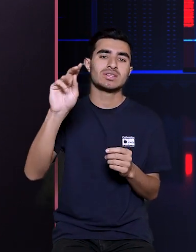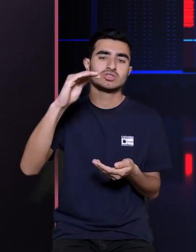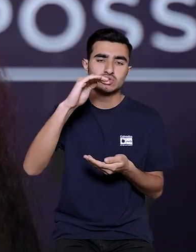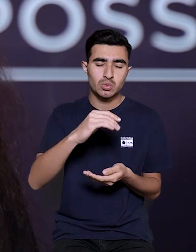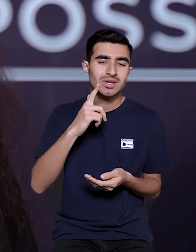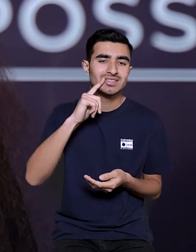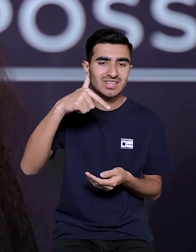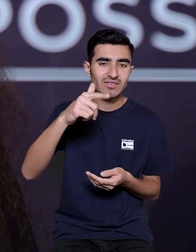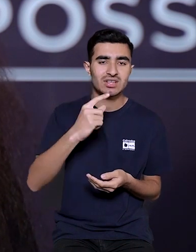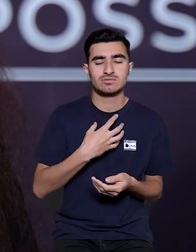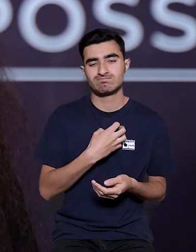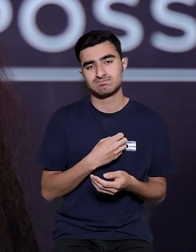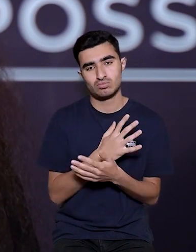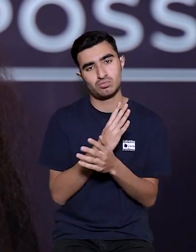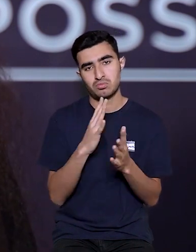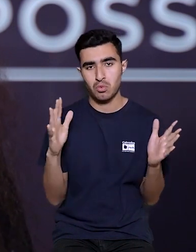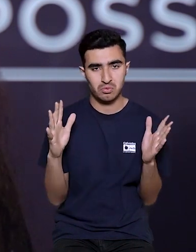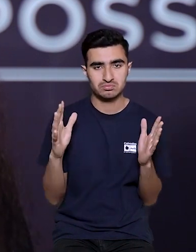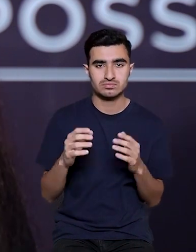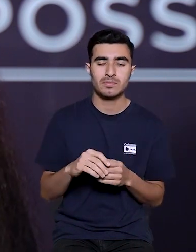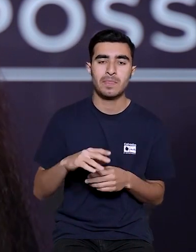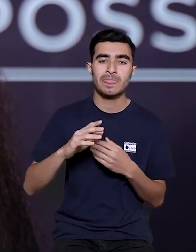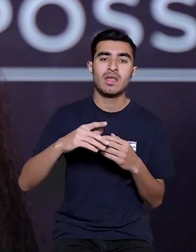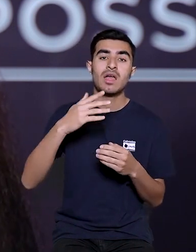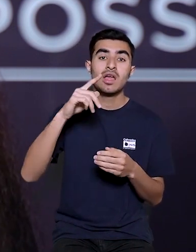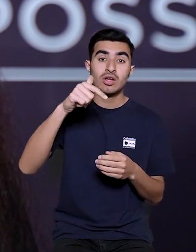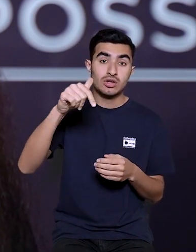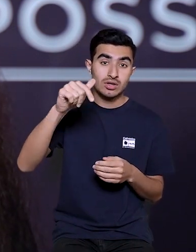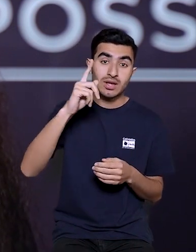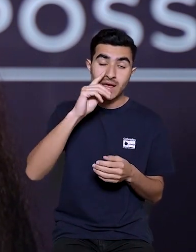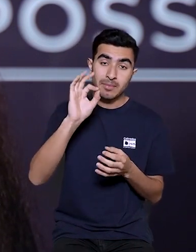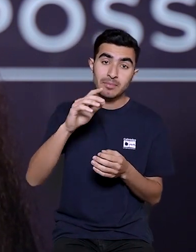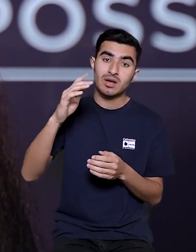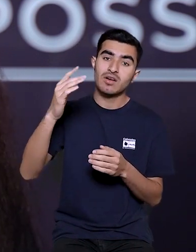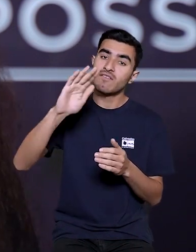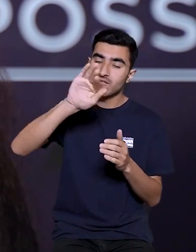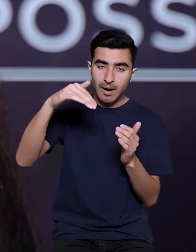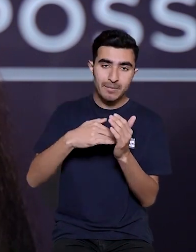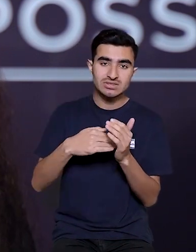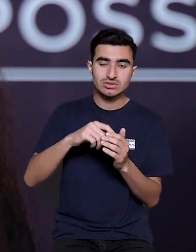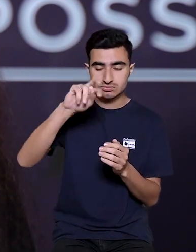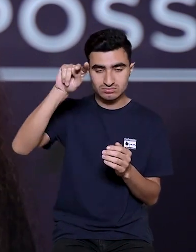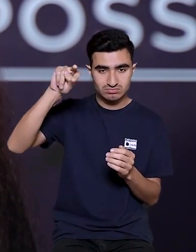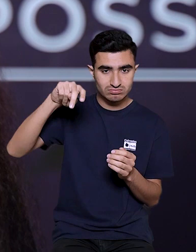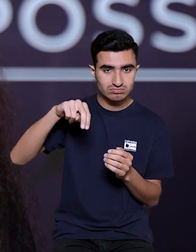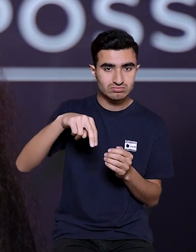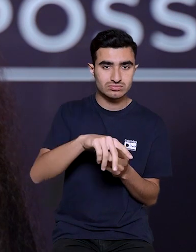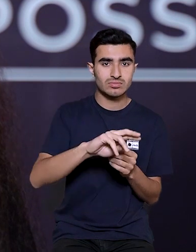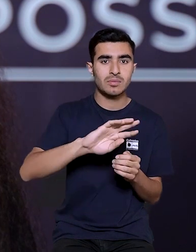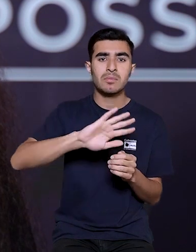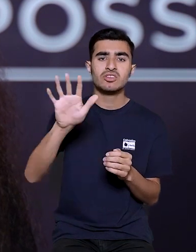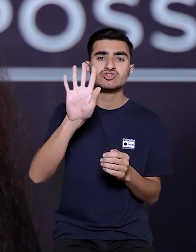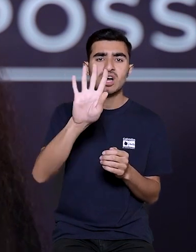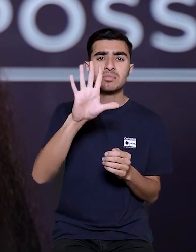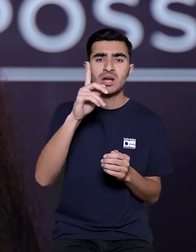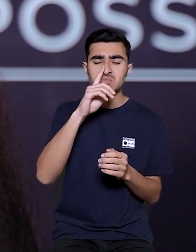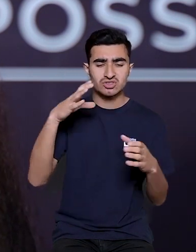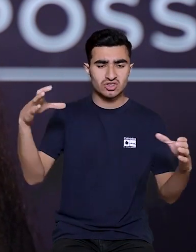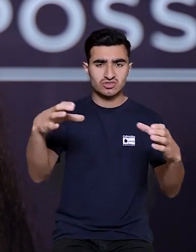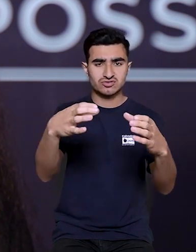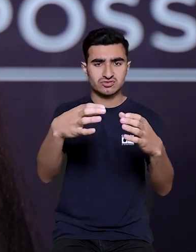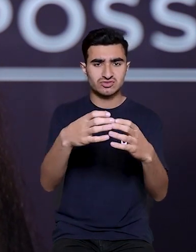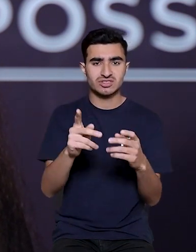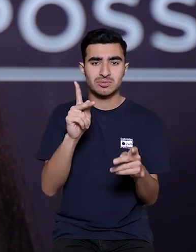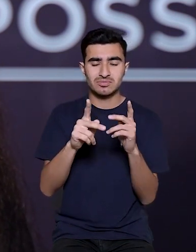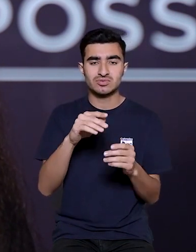होता है। नौरीन नीचे आती है तो वही 4-5 बच्चियों का एक टोला आता है और वो नौरीन को छेड़ना शुरू कर देती हैं। नौरीन